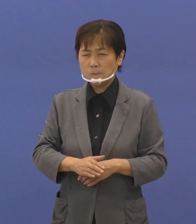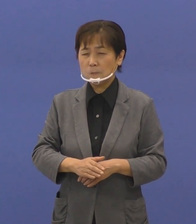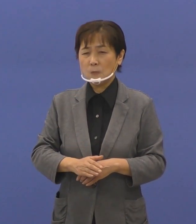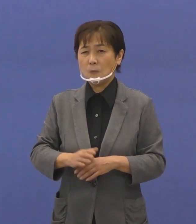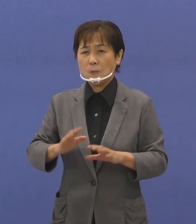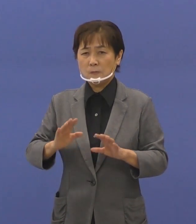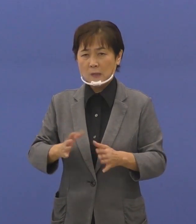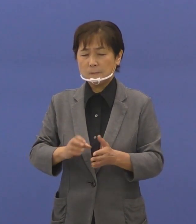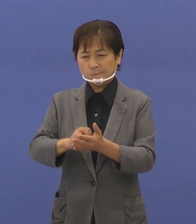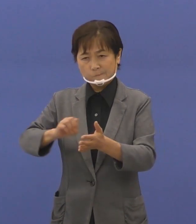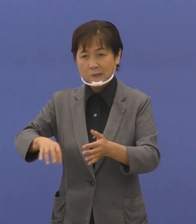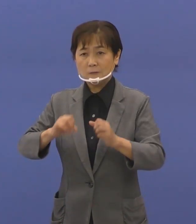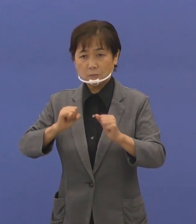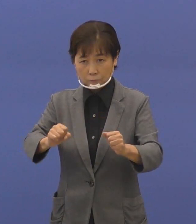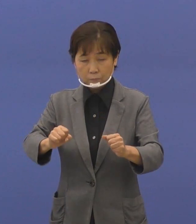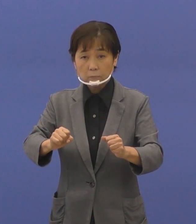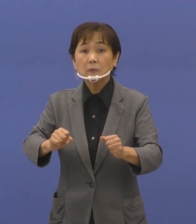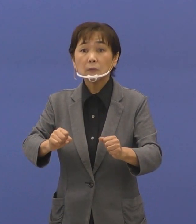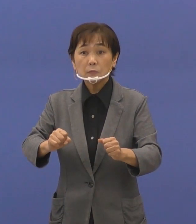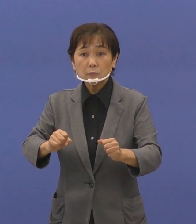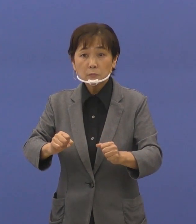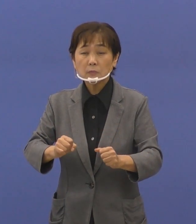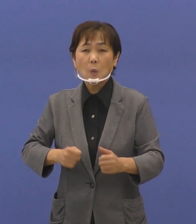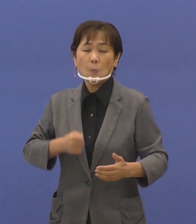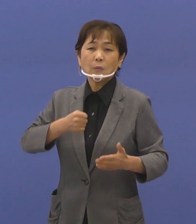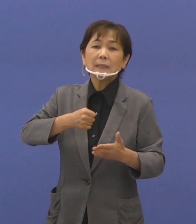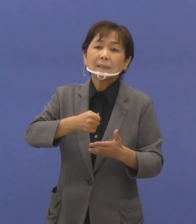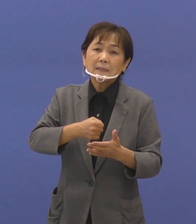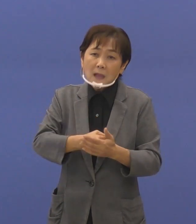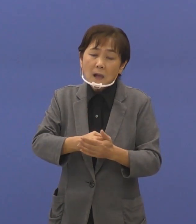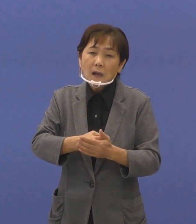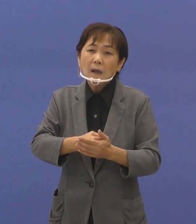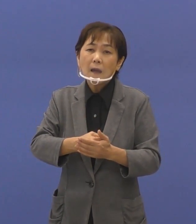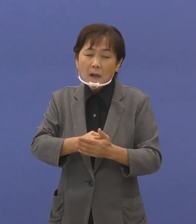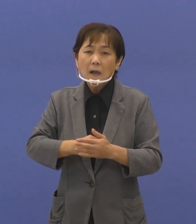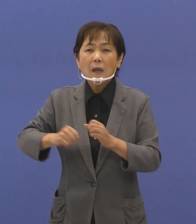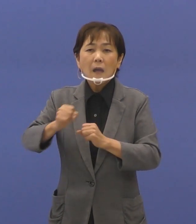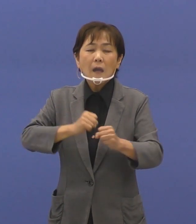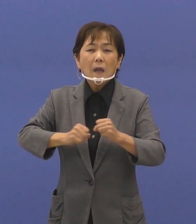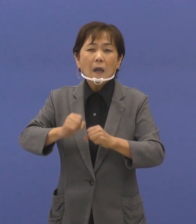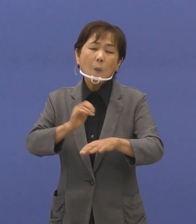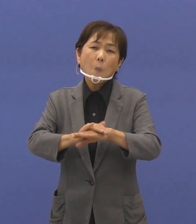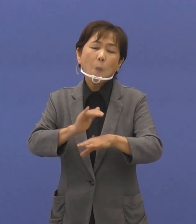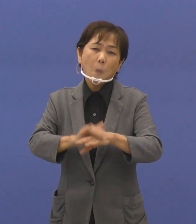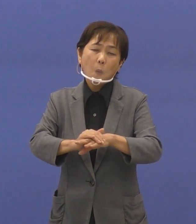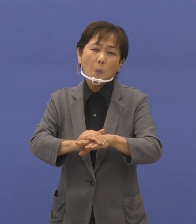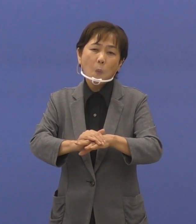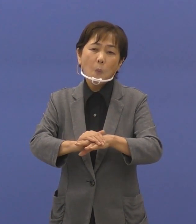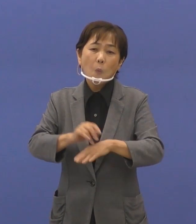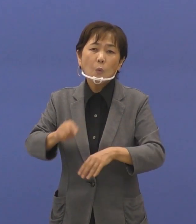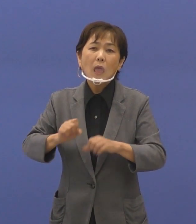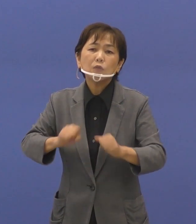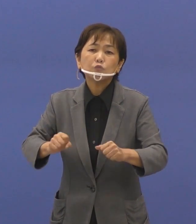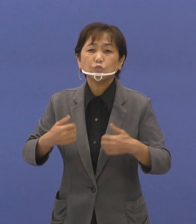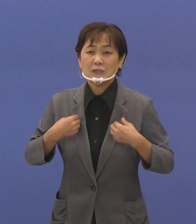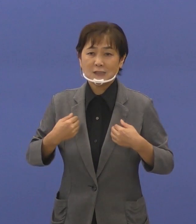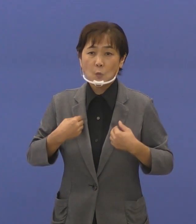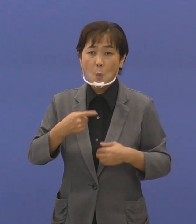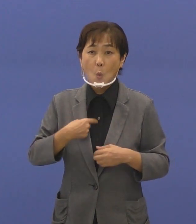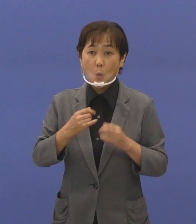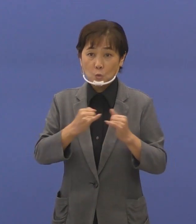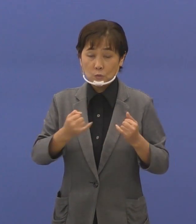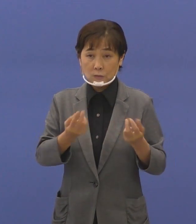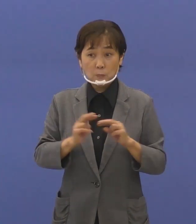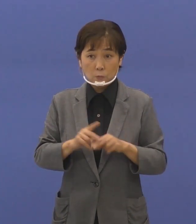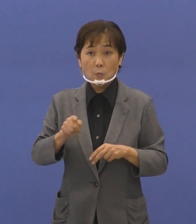動をこの自民党として求められていると思うんですね。それをきちんとやらないと、その